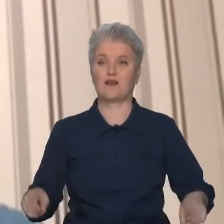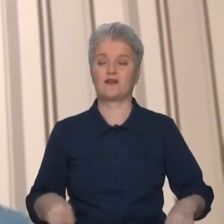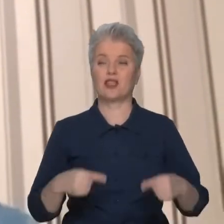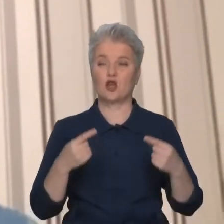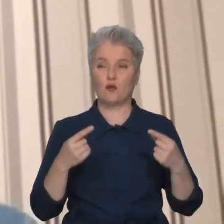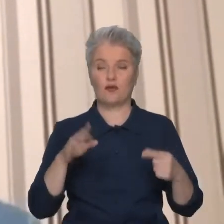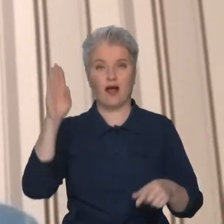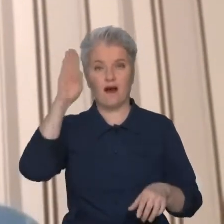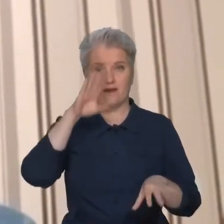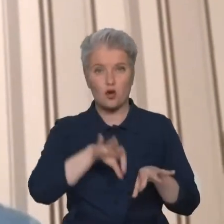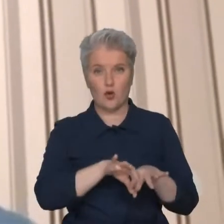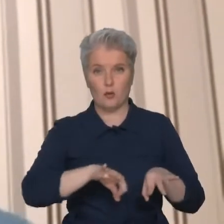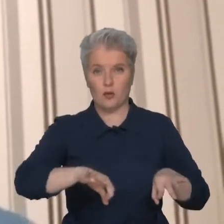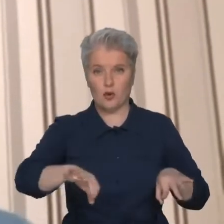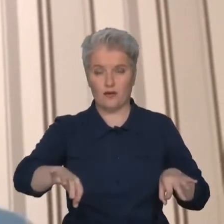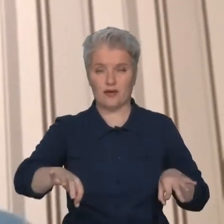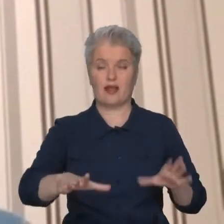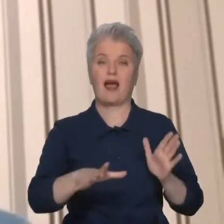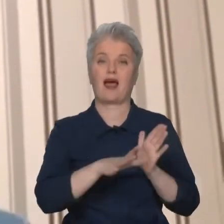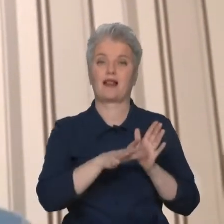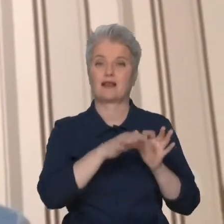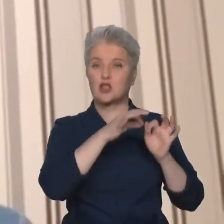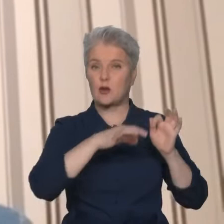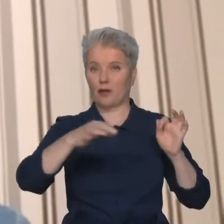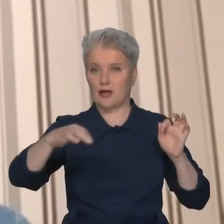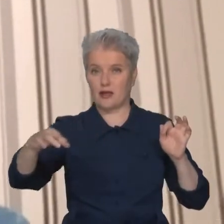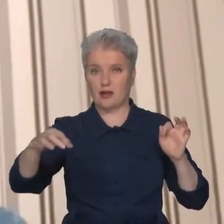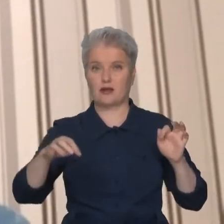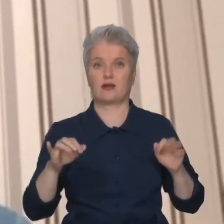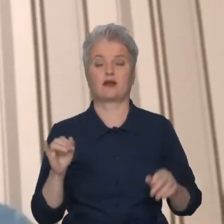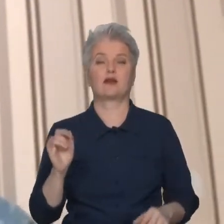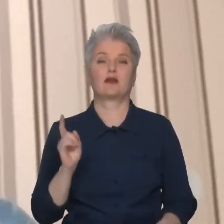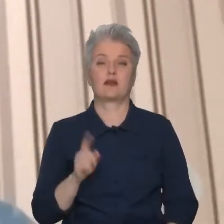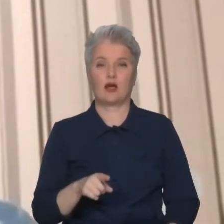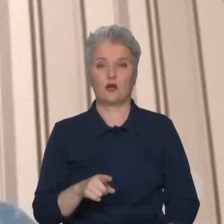відновлювали водопровід, електричні мережі, а також,